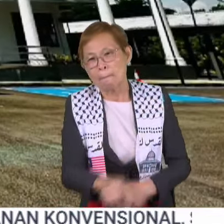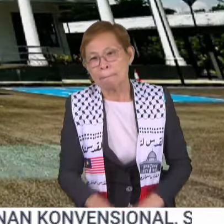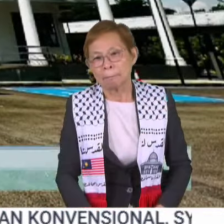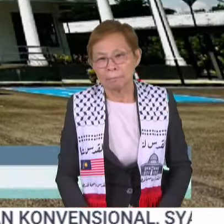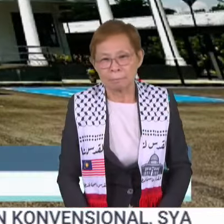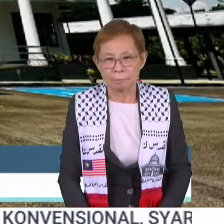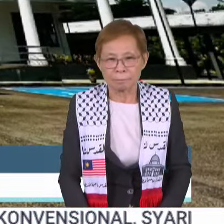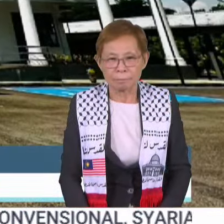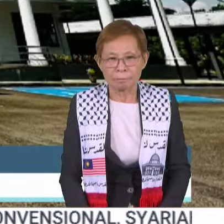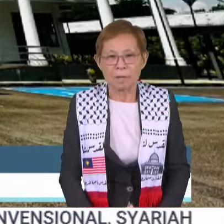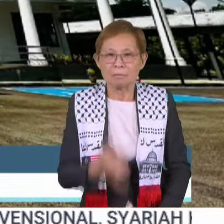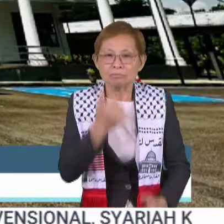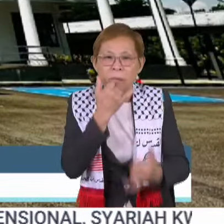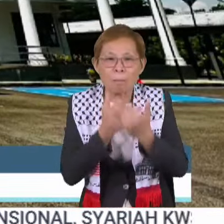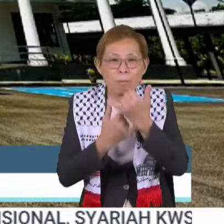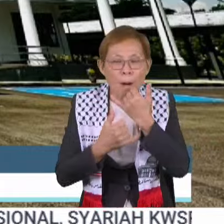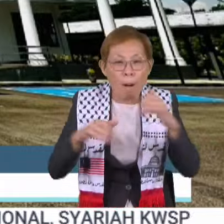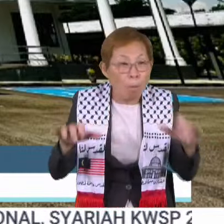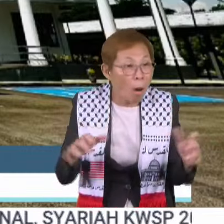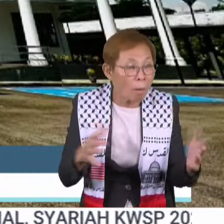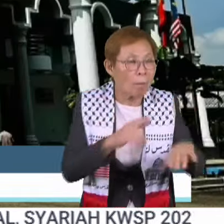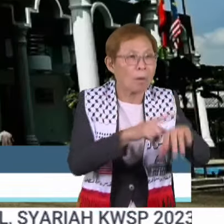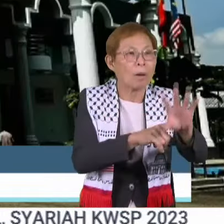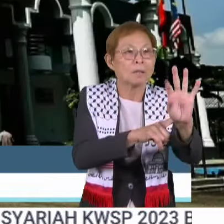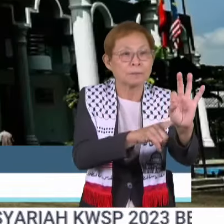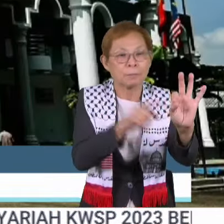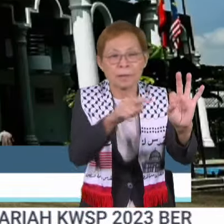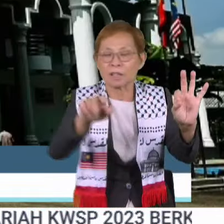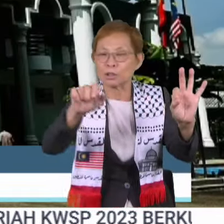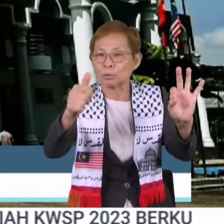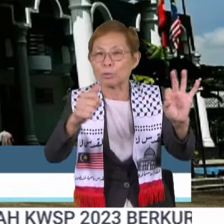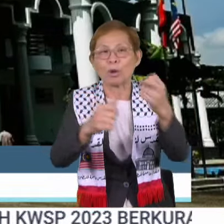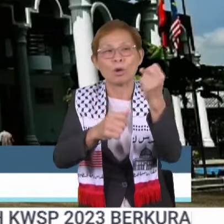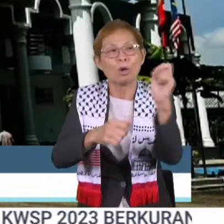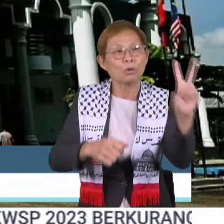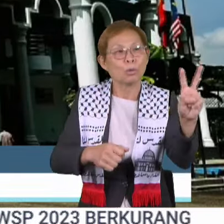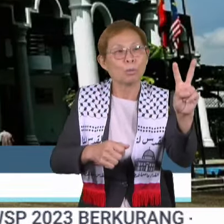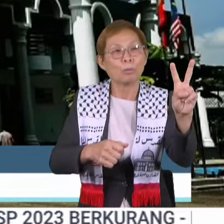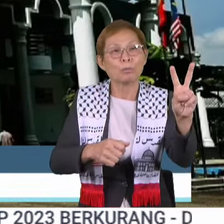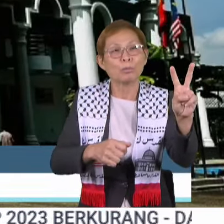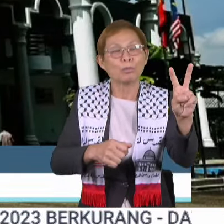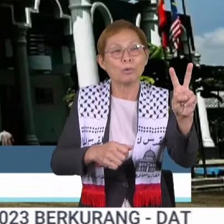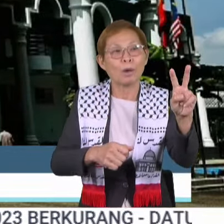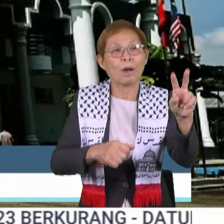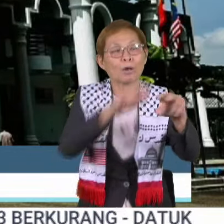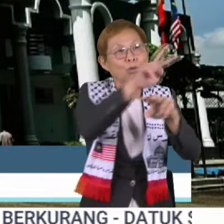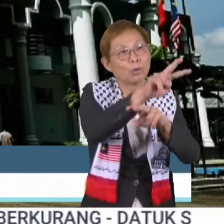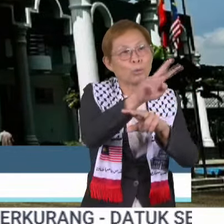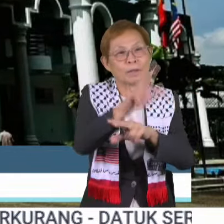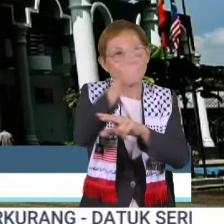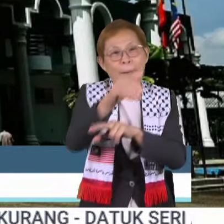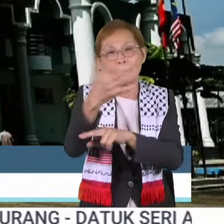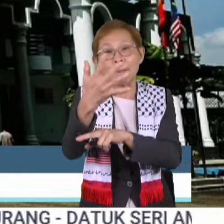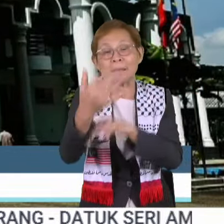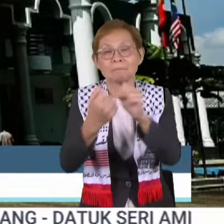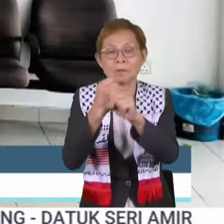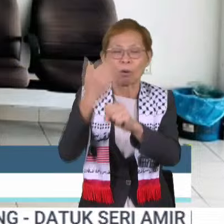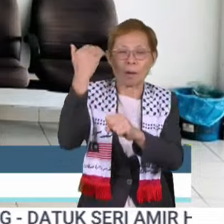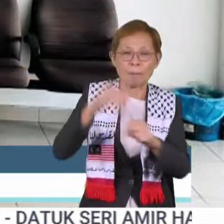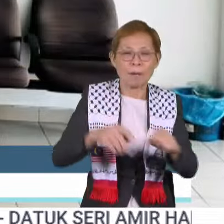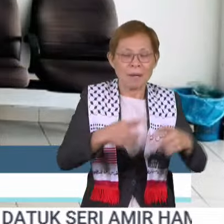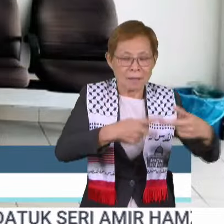terhadapnya kesalahan itu dilakukan antara pukul 9 hingga 1025 pagi pada 23 Mei tahun lepas di